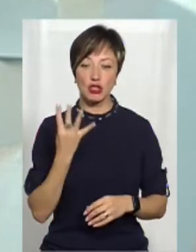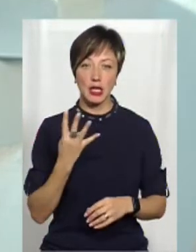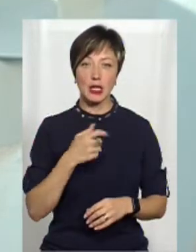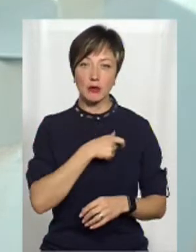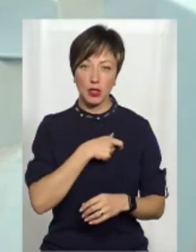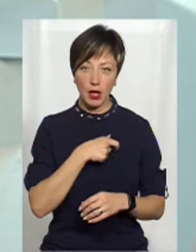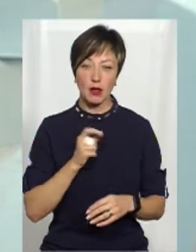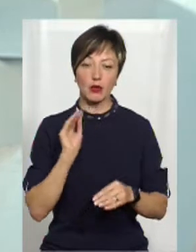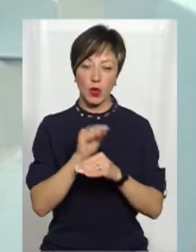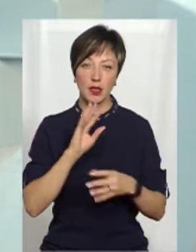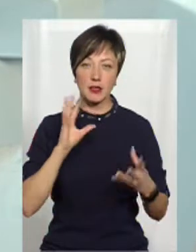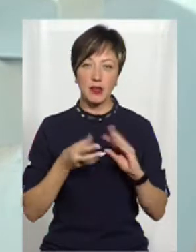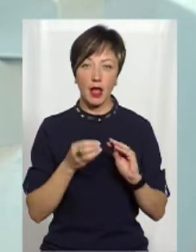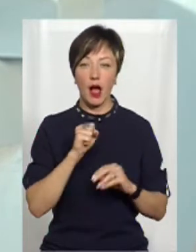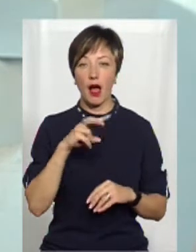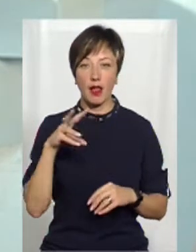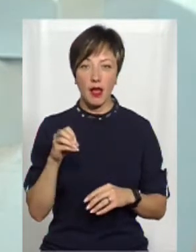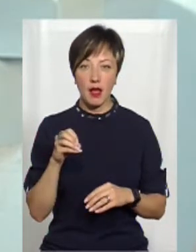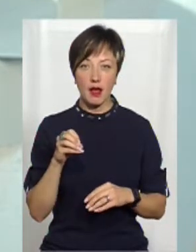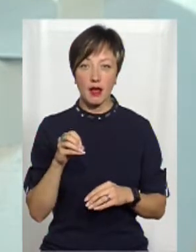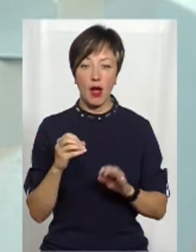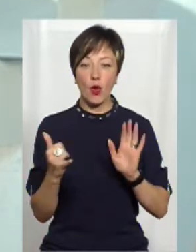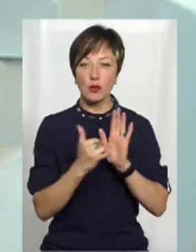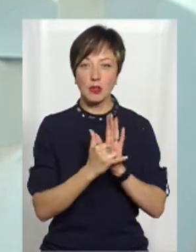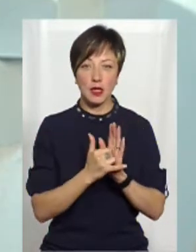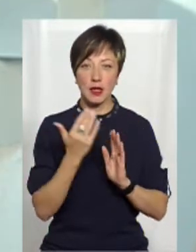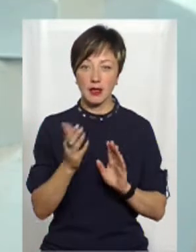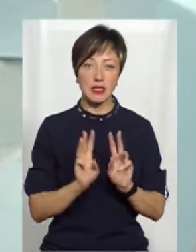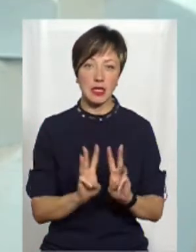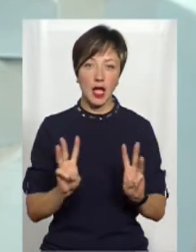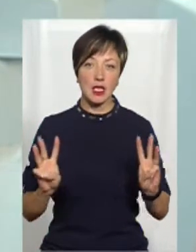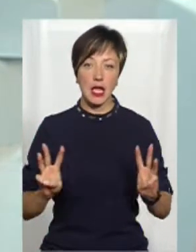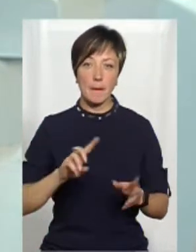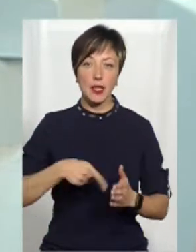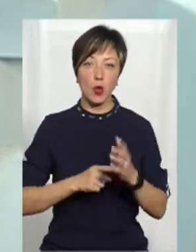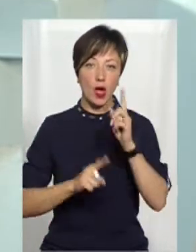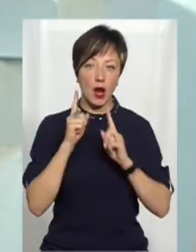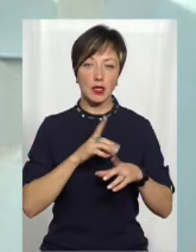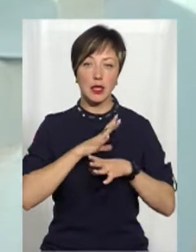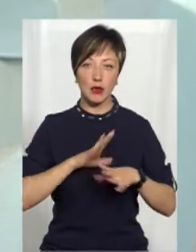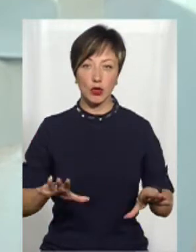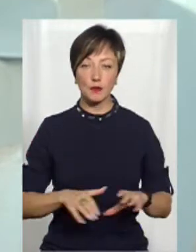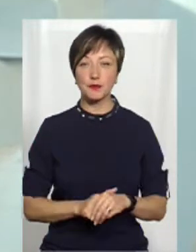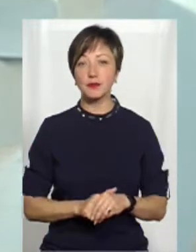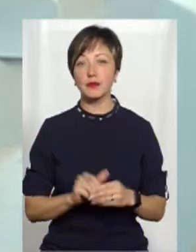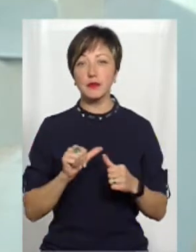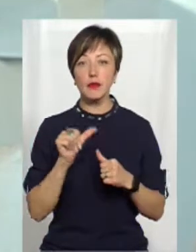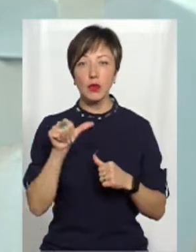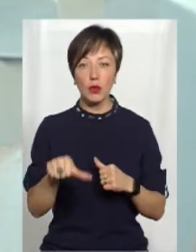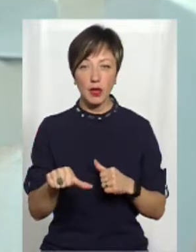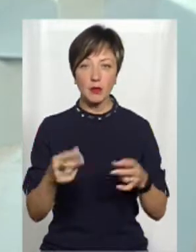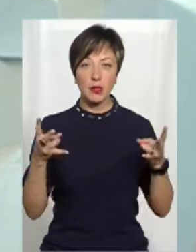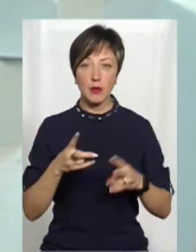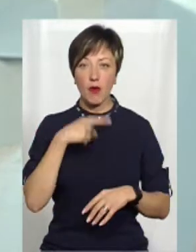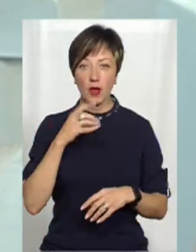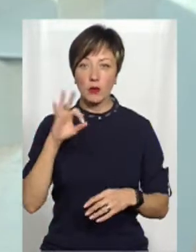депутати прозвітували, проте звітів не було розміщено їхніх на сайті міської ради. Окремо треба, напевно,